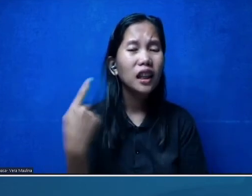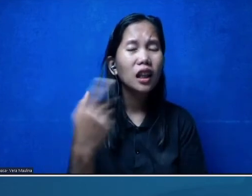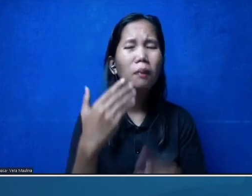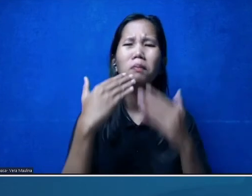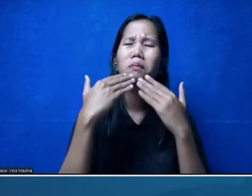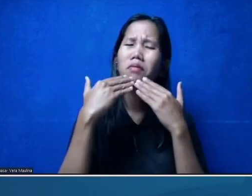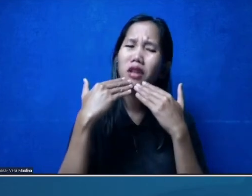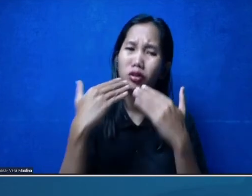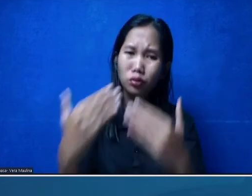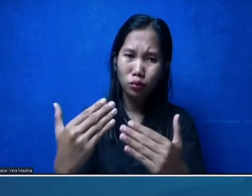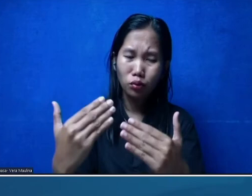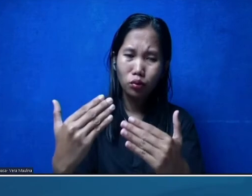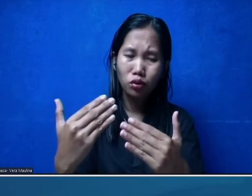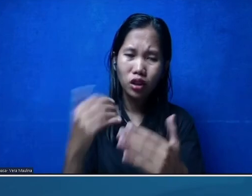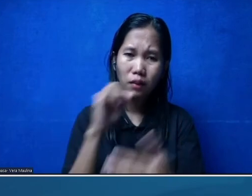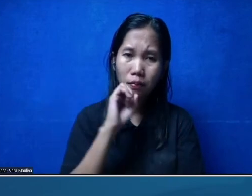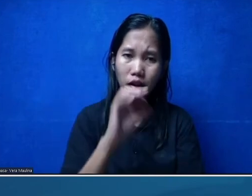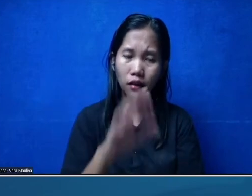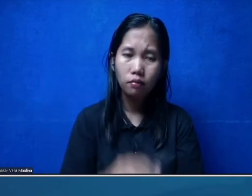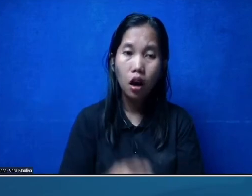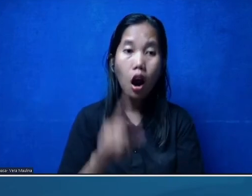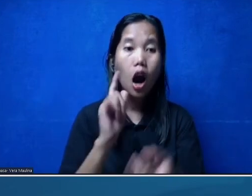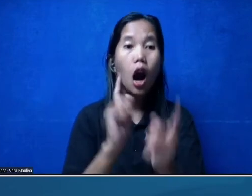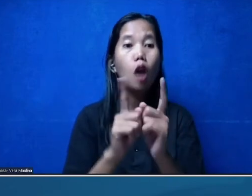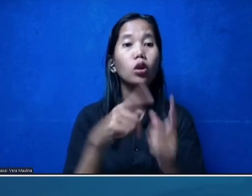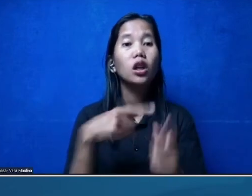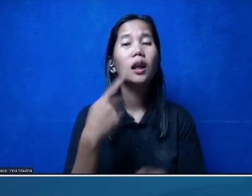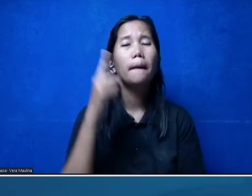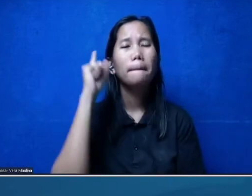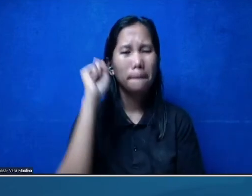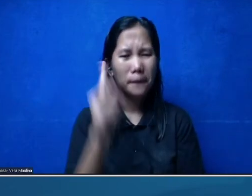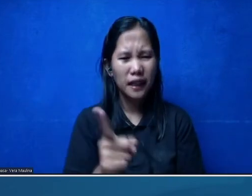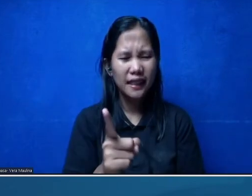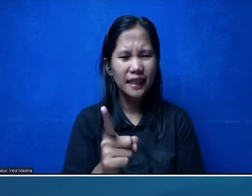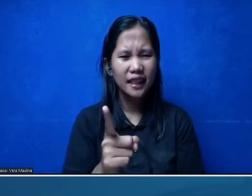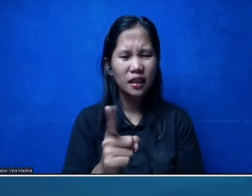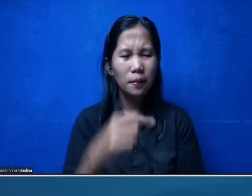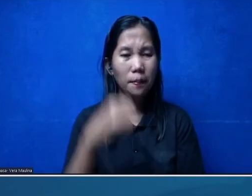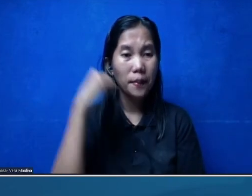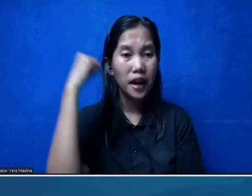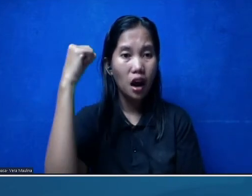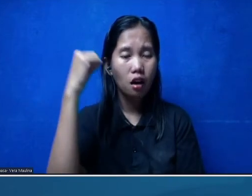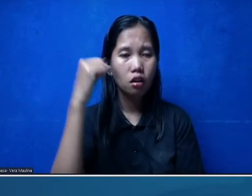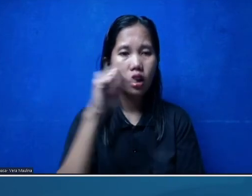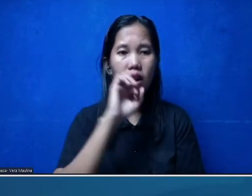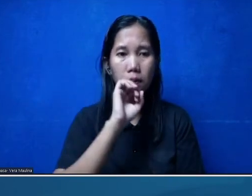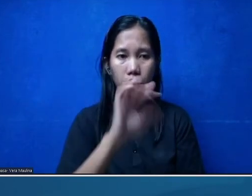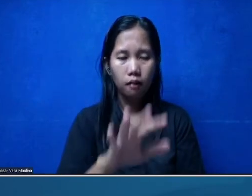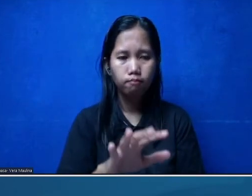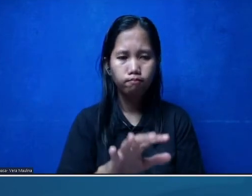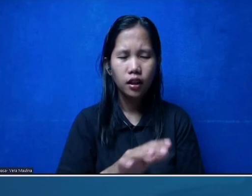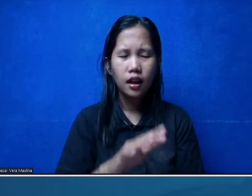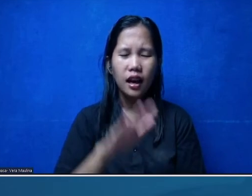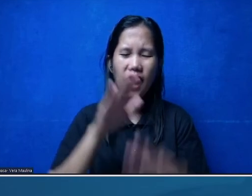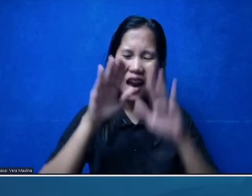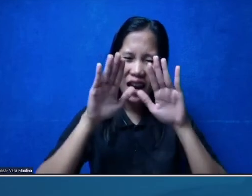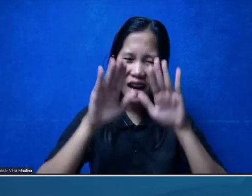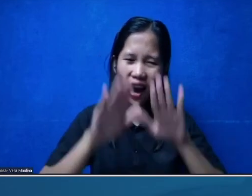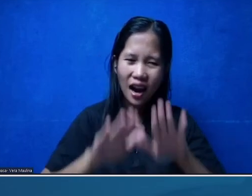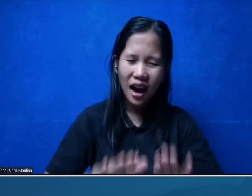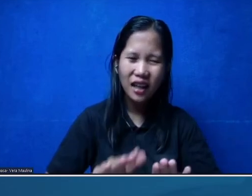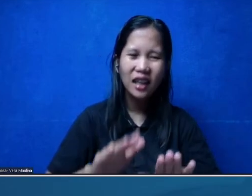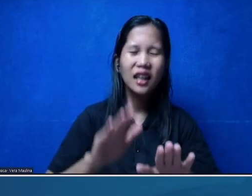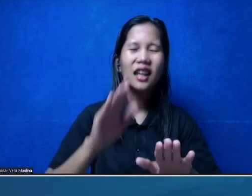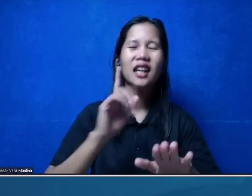rendahkanlah dirimu di tangan Tuhan yang kuat kemudian serahkan segala kekuatiranmu kepada